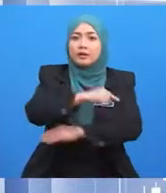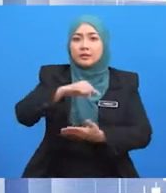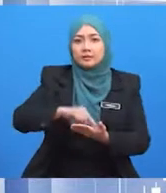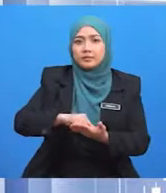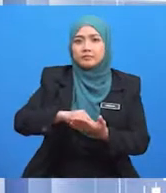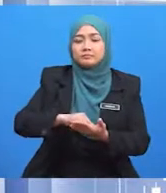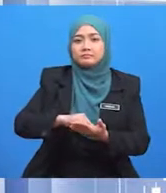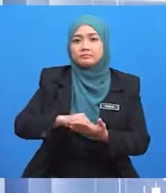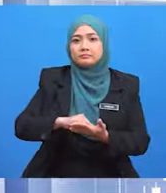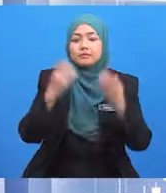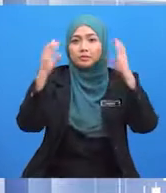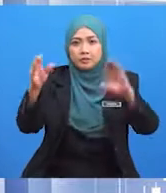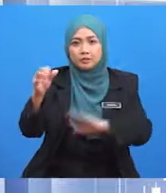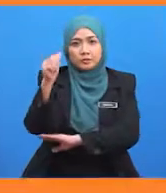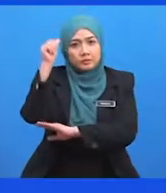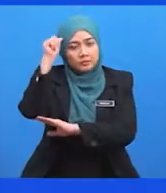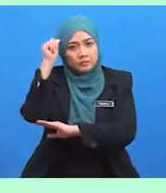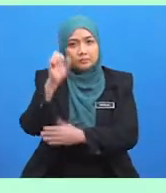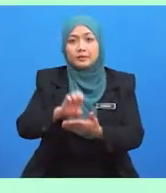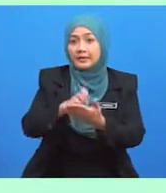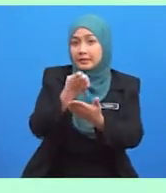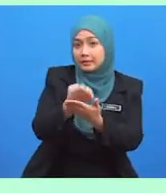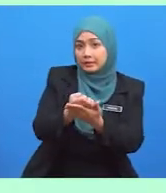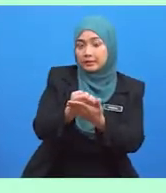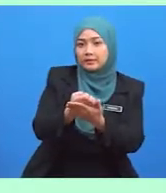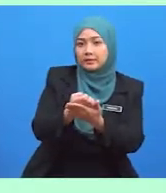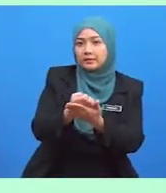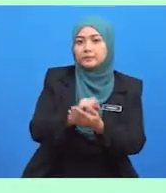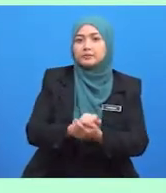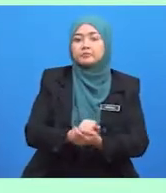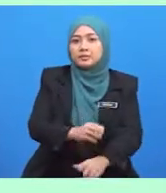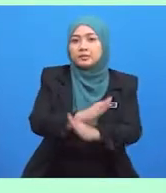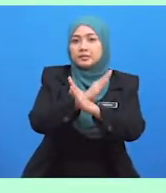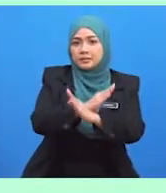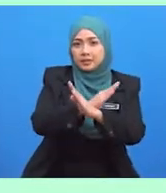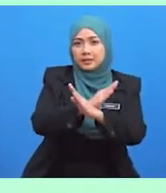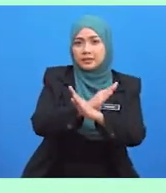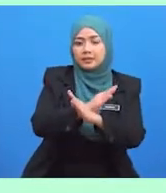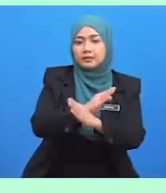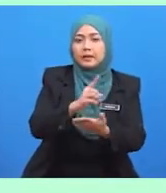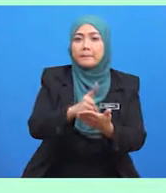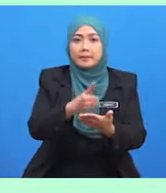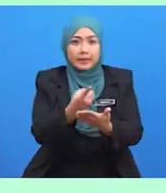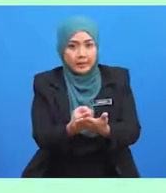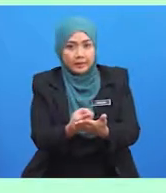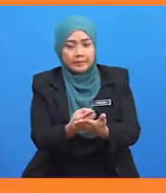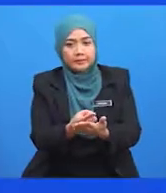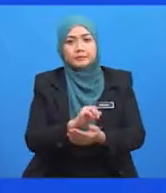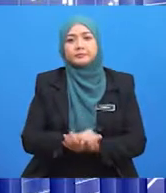Ahmad Aisar, akan mengajar ekonomi tingkatan 5 bertajuk Sekatan Perdagangan. Saya berharap murid-murid sudah